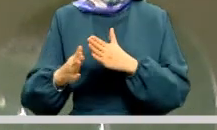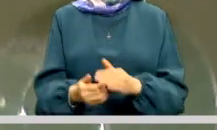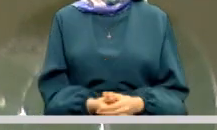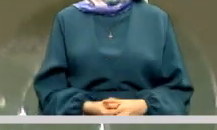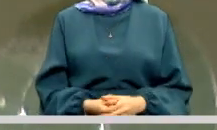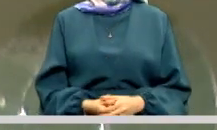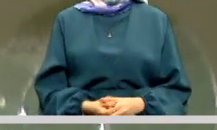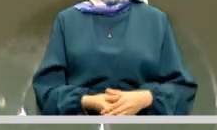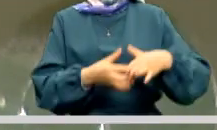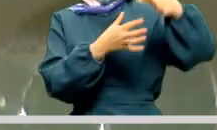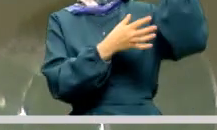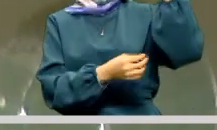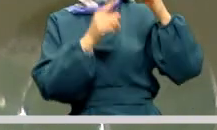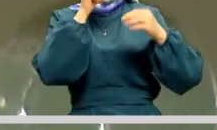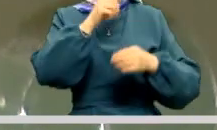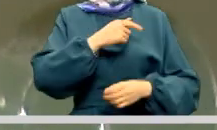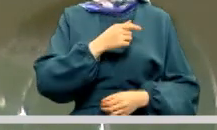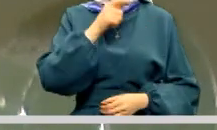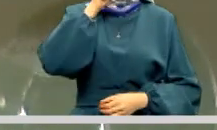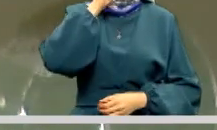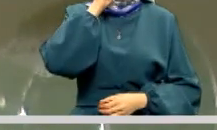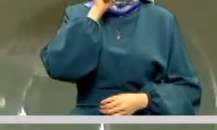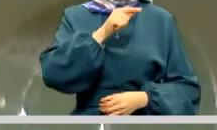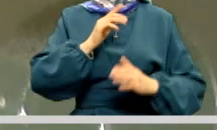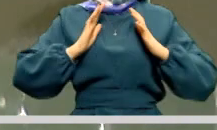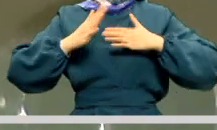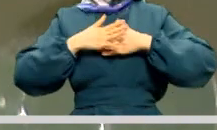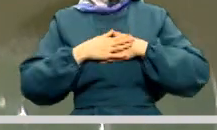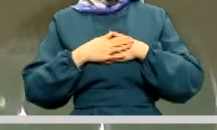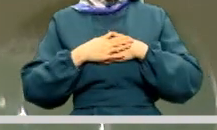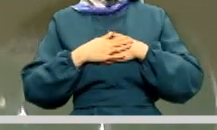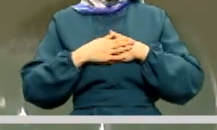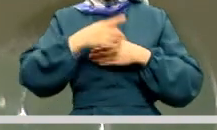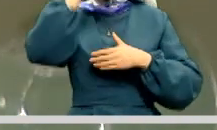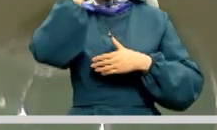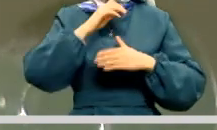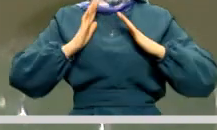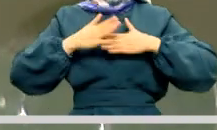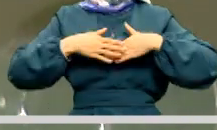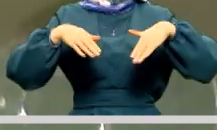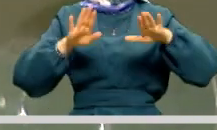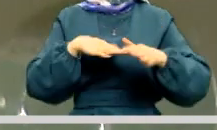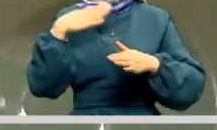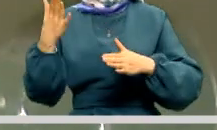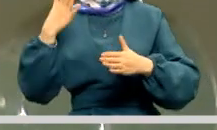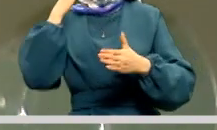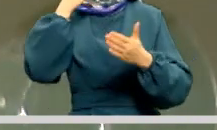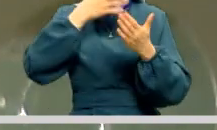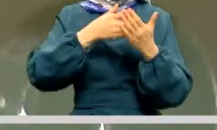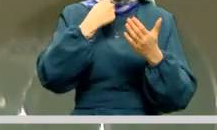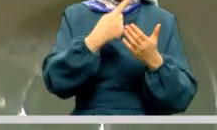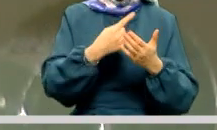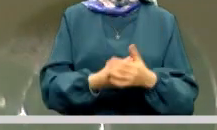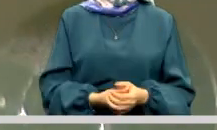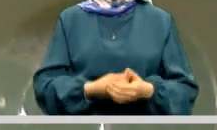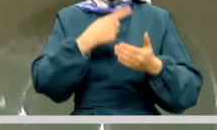kişi Müslüman namazını kılıyorsa sadece namaz da değil belki diğer ibadetleri de sevebiliriz ama namazla ilgili güzel bir